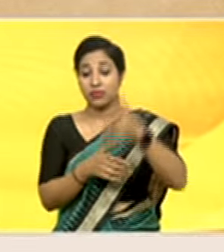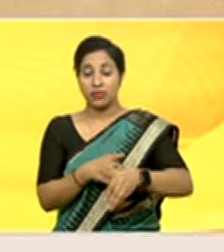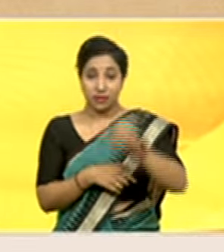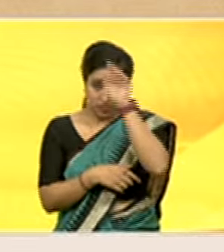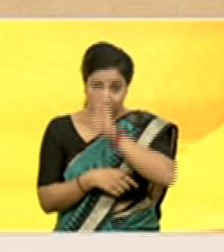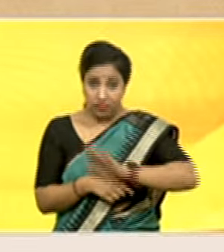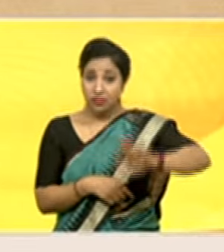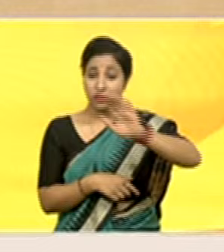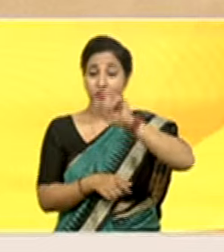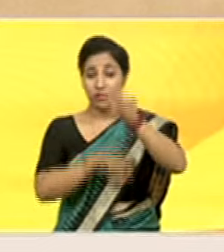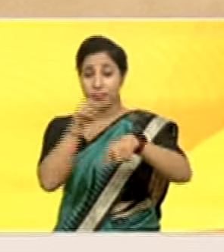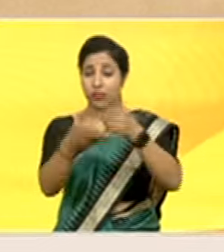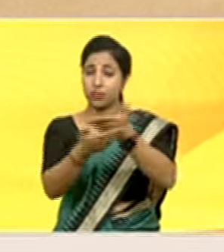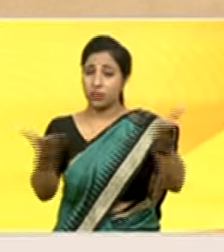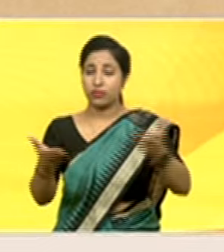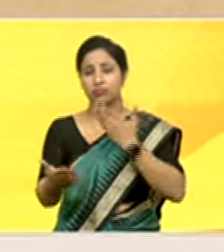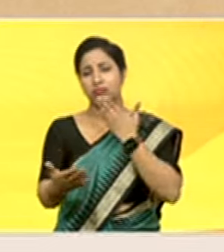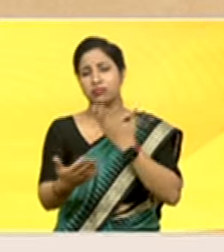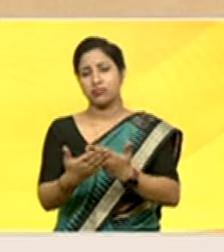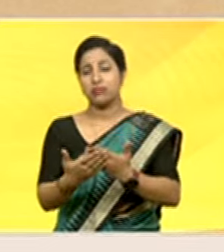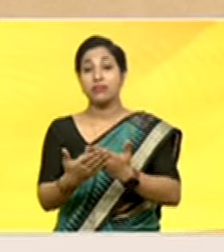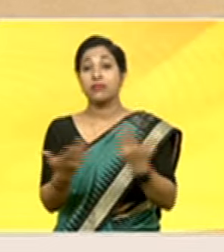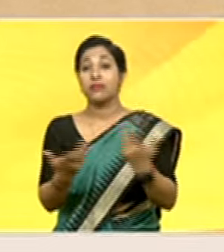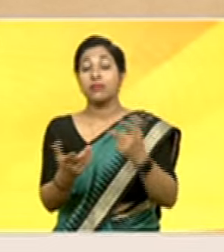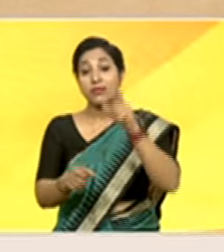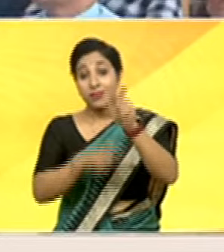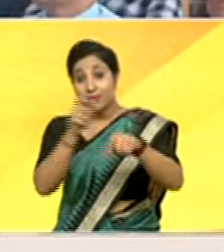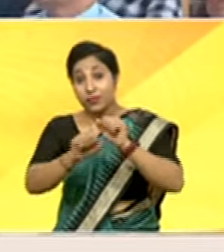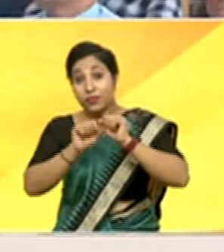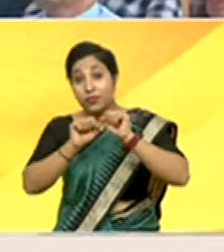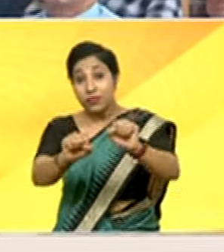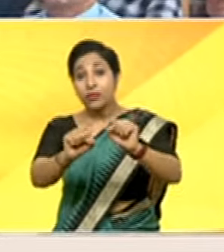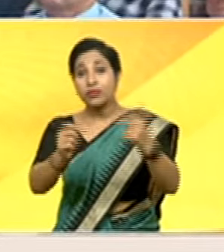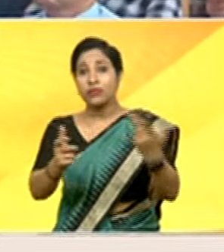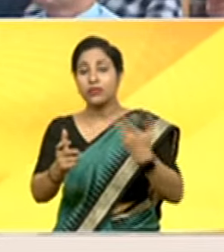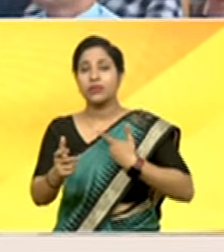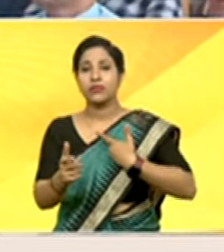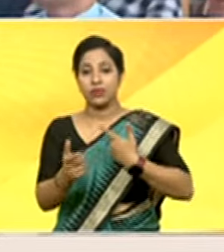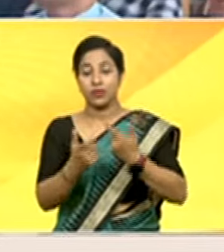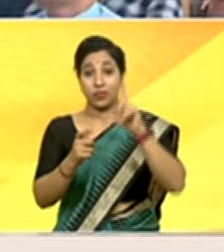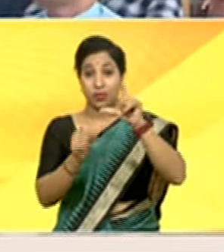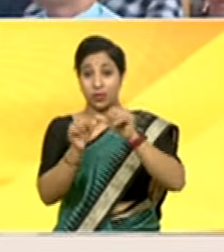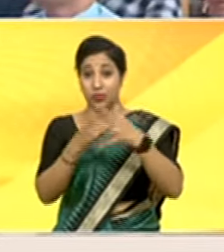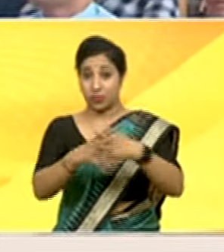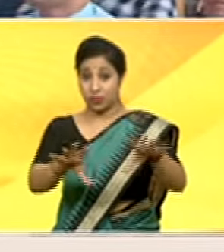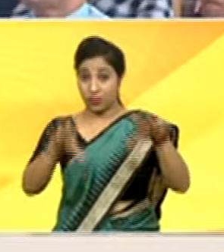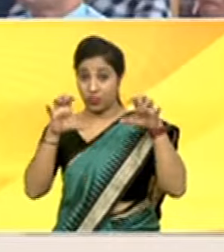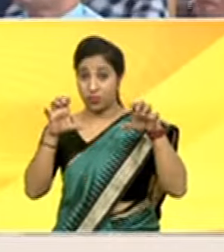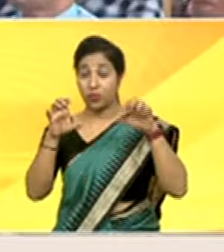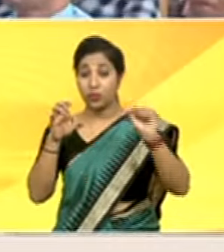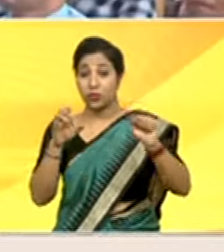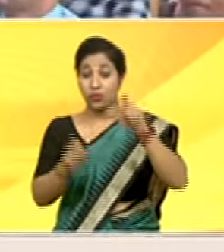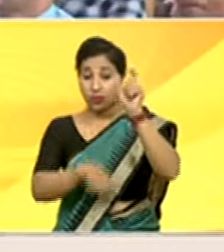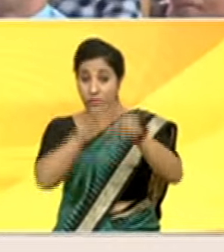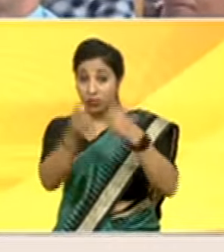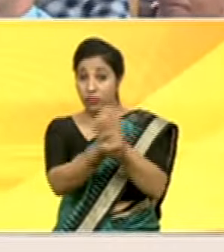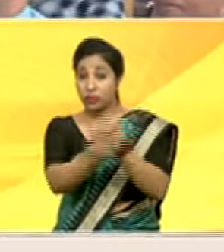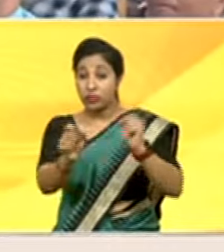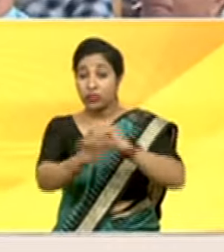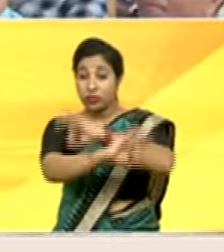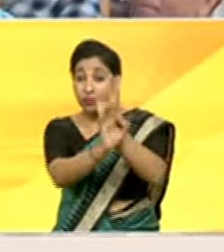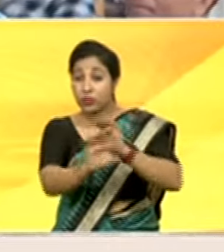वास्यों को धन्यवाद भी करता हूँ कि उन्होंने हमारे सम्विधान और देश की लोकतांत्रिक